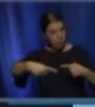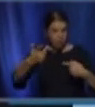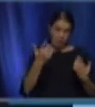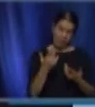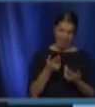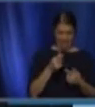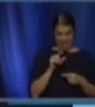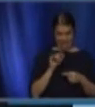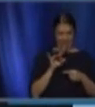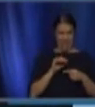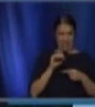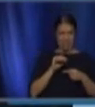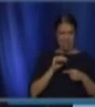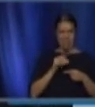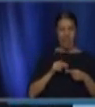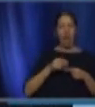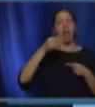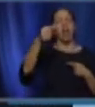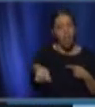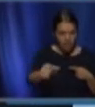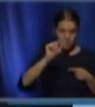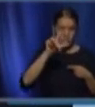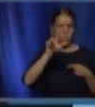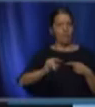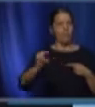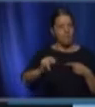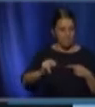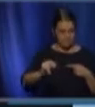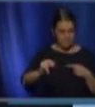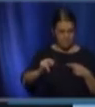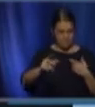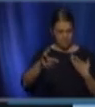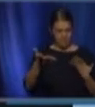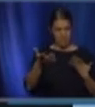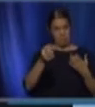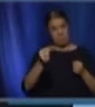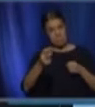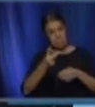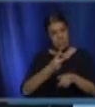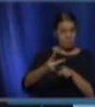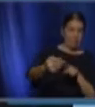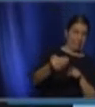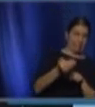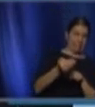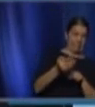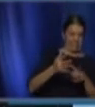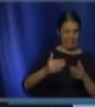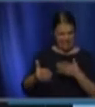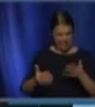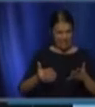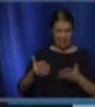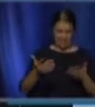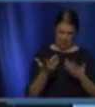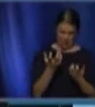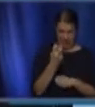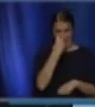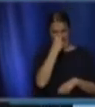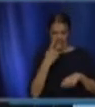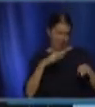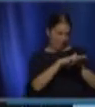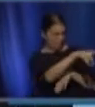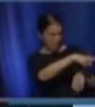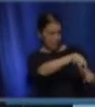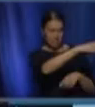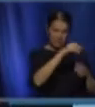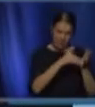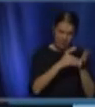possibilité de réévaluation dans deux semaines, si tout va bien, si une baisse soutenue. Pas de risque pour la santé mentale des Québécois de donner espoir, de peut-être revenir